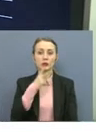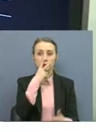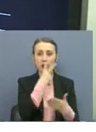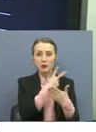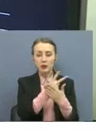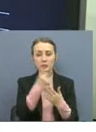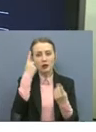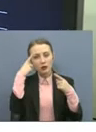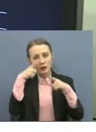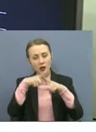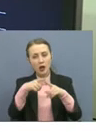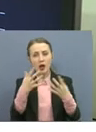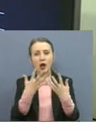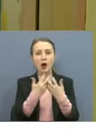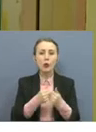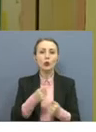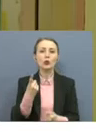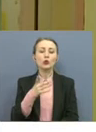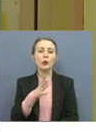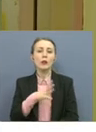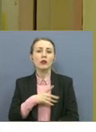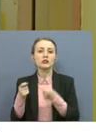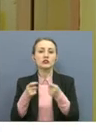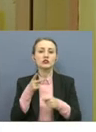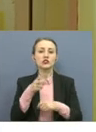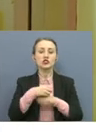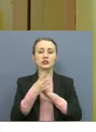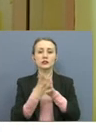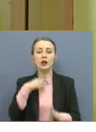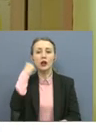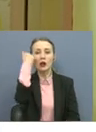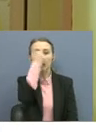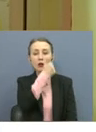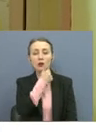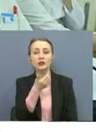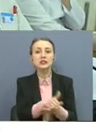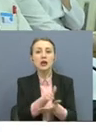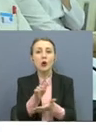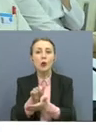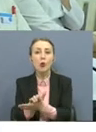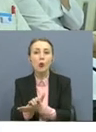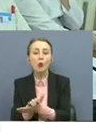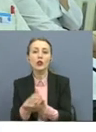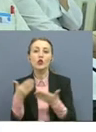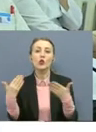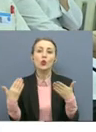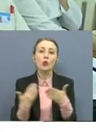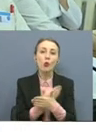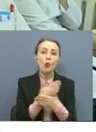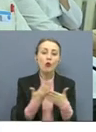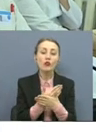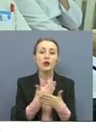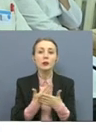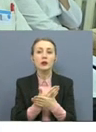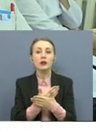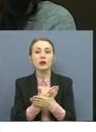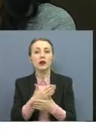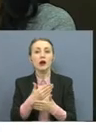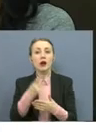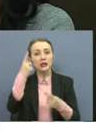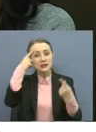бастап күшіне енген міндетті әлеуметтік медициналық сақтандыру жүйесі бойынша мамандандырылған кардиохирургия бөлімі жергілікті тұрғындарға